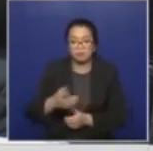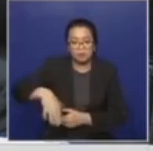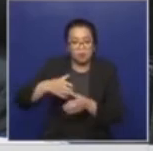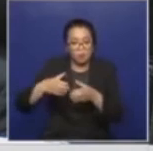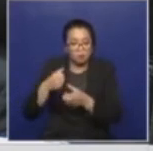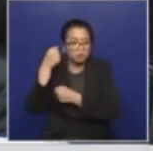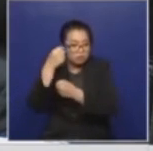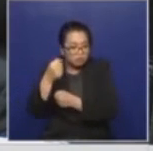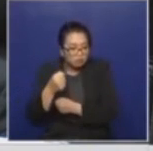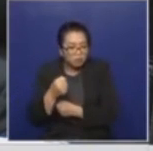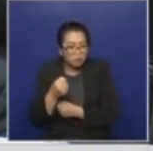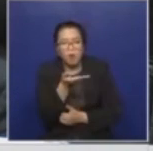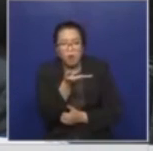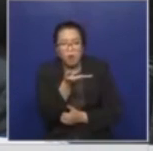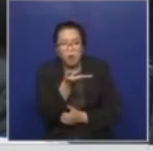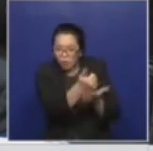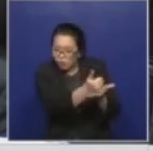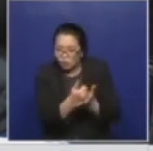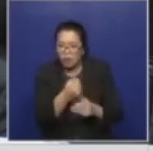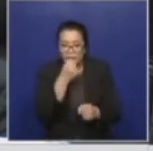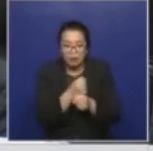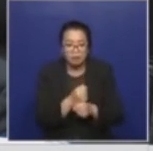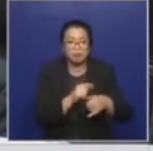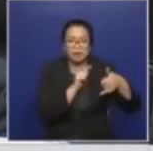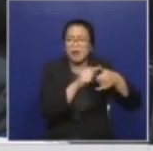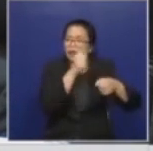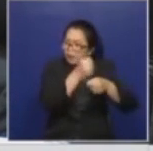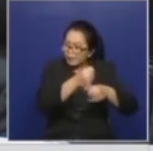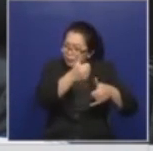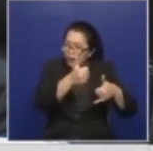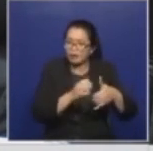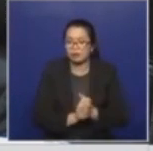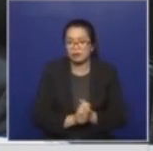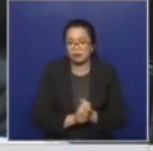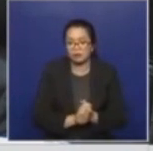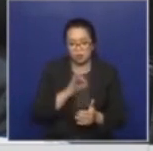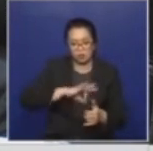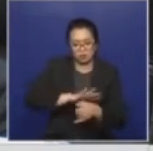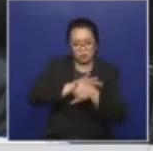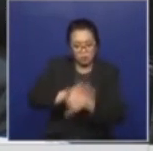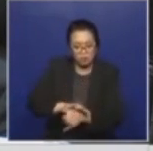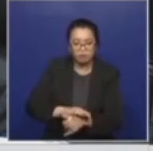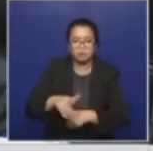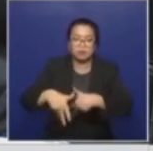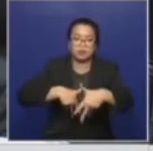ไม่เหนือความสามารถของท่านที่ตอบสนองเลยในการที่คุกคามประชาชน